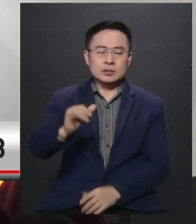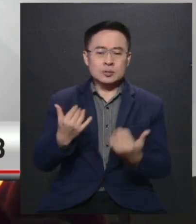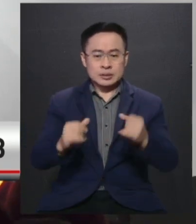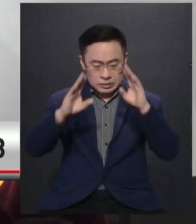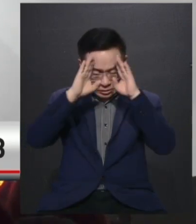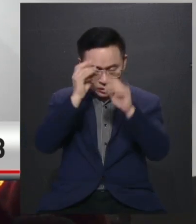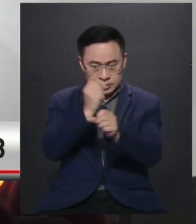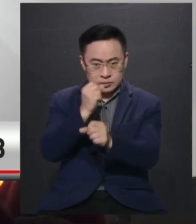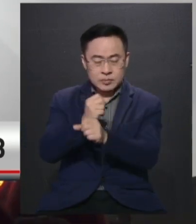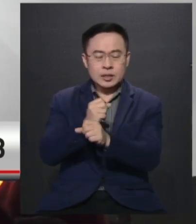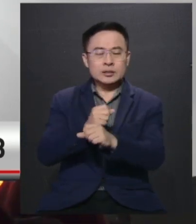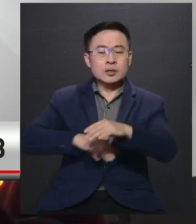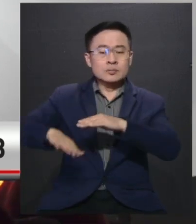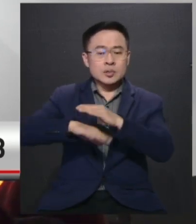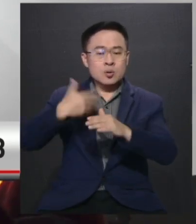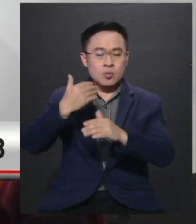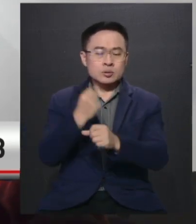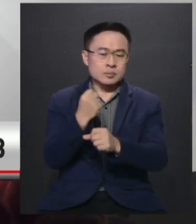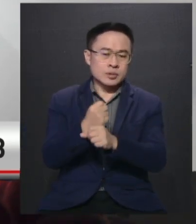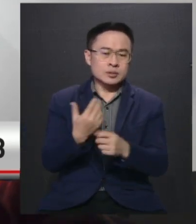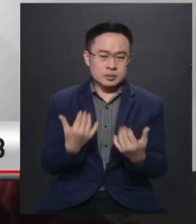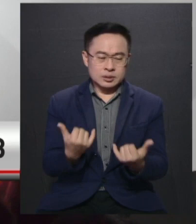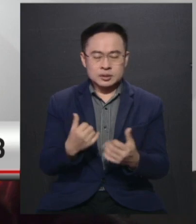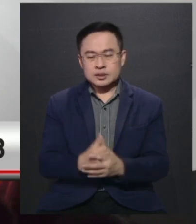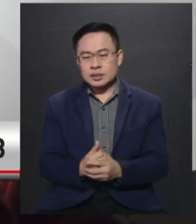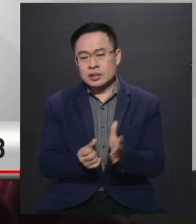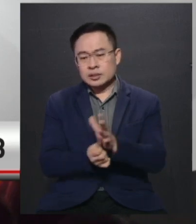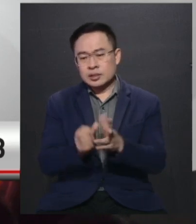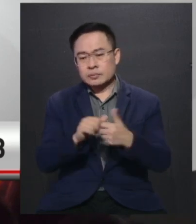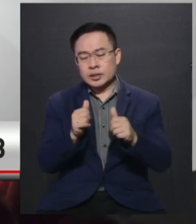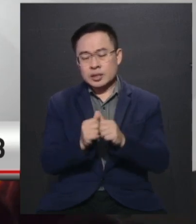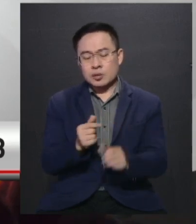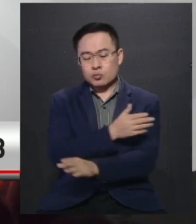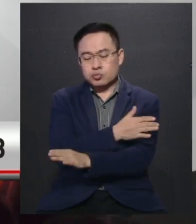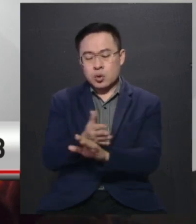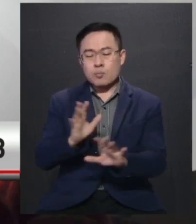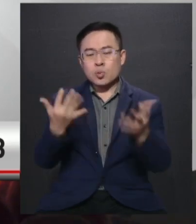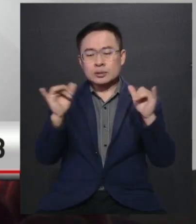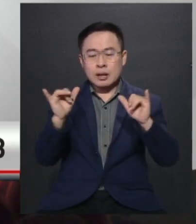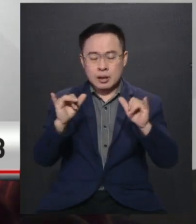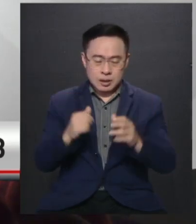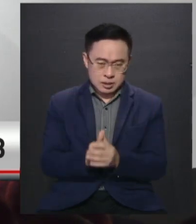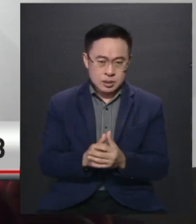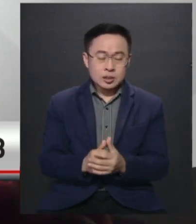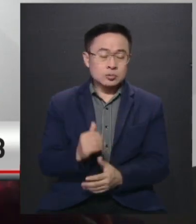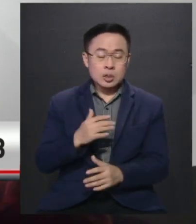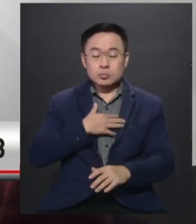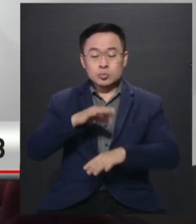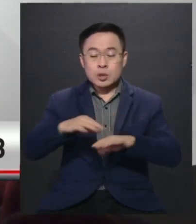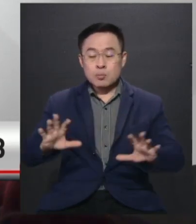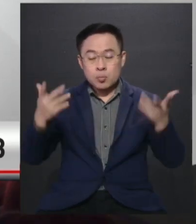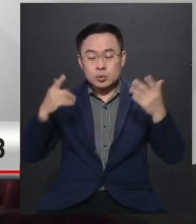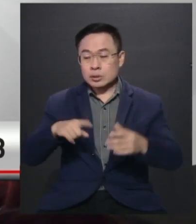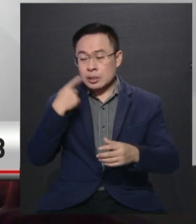ทำงานเพื่อวางรากฐานให้กับฟุตบอลไทยเข้มแข็งก่อนแล้วก็รวมถึงแก้ปัญหาต่างๆในช่วงเวลาที่เหลือเพื่อวันข้างหน้าเนี่ยคนที่จะเข้ามาทำงาน